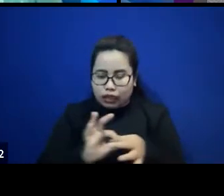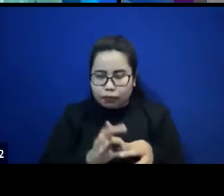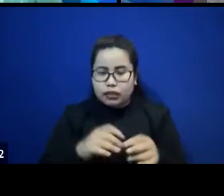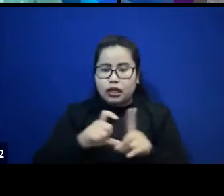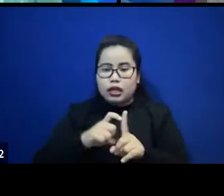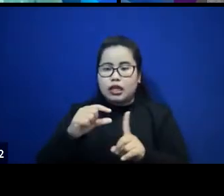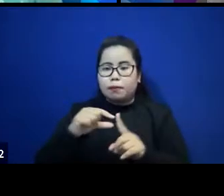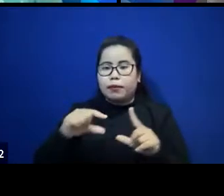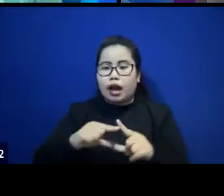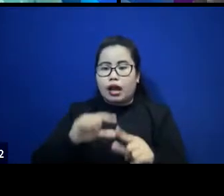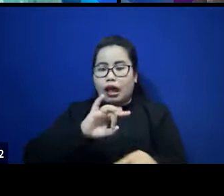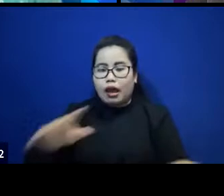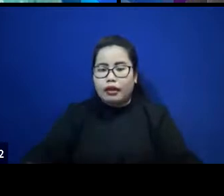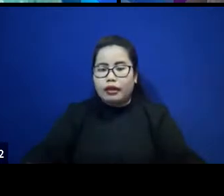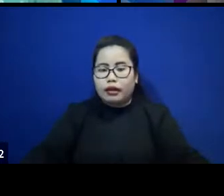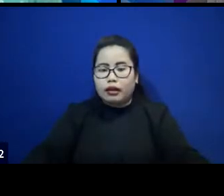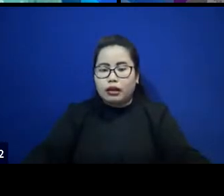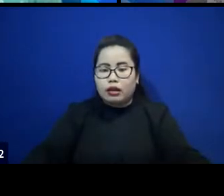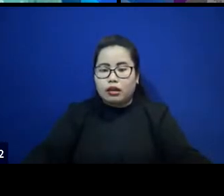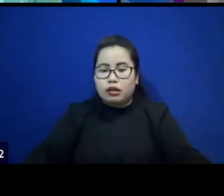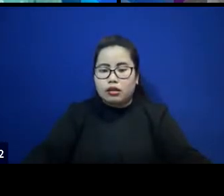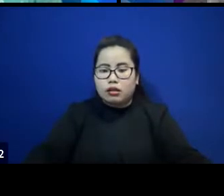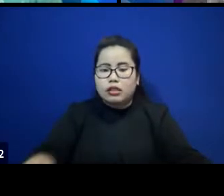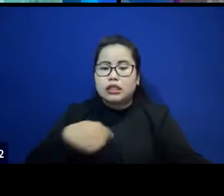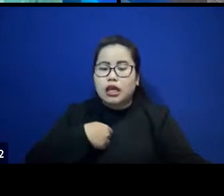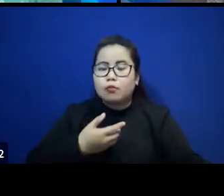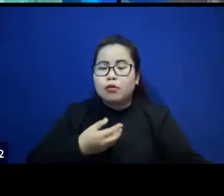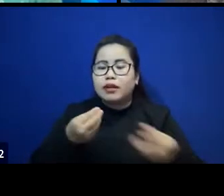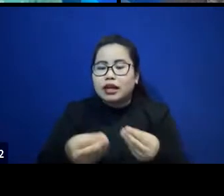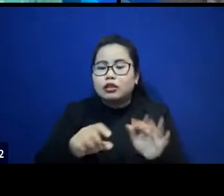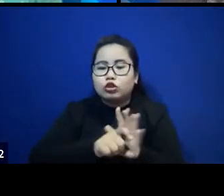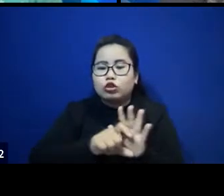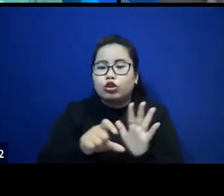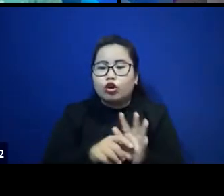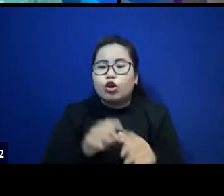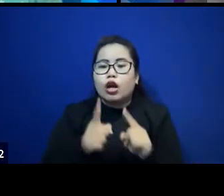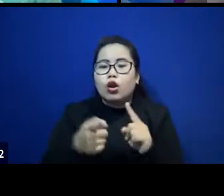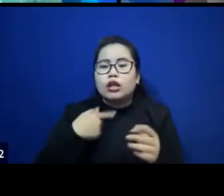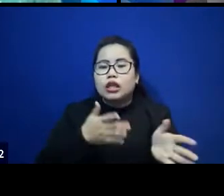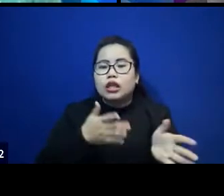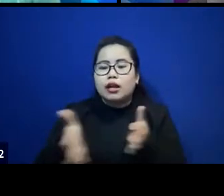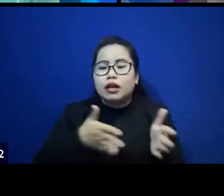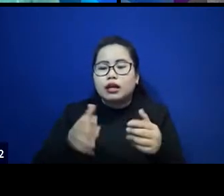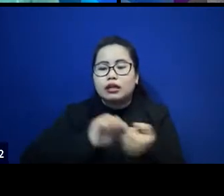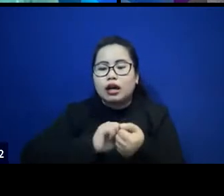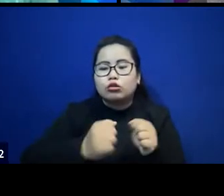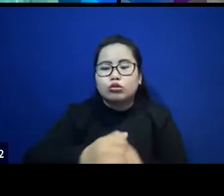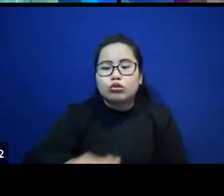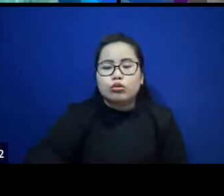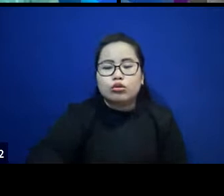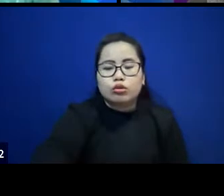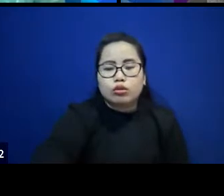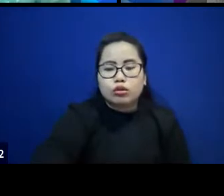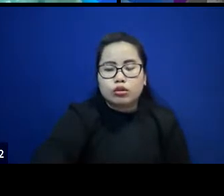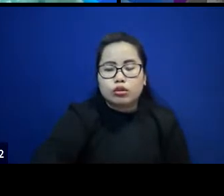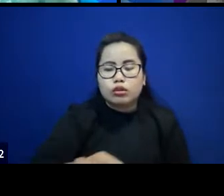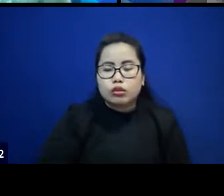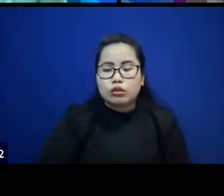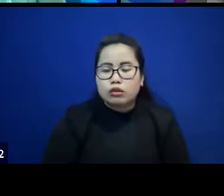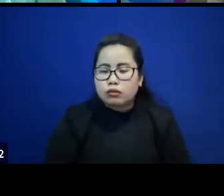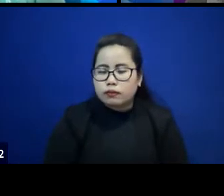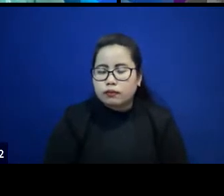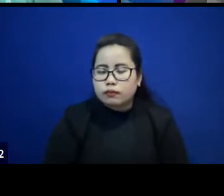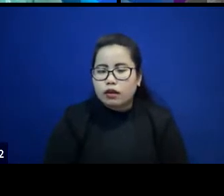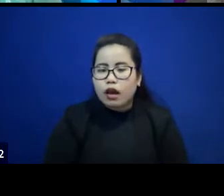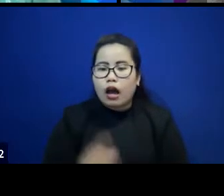yang lainnya Saya butuh contoh aja waktu kita menangani kasus ke ada salah satu Air Manis yang